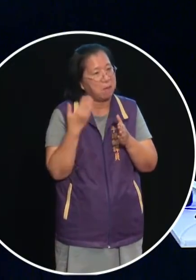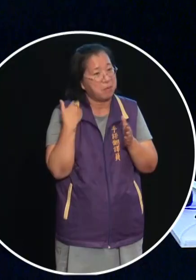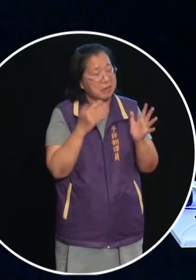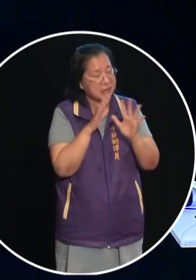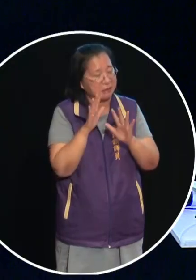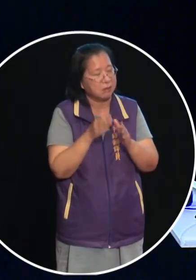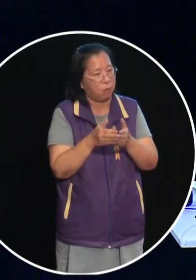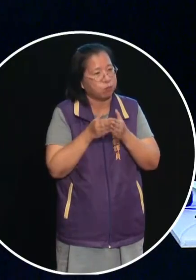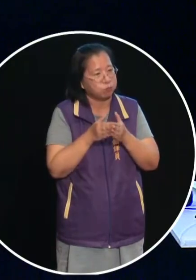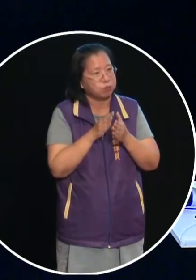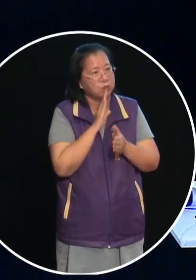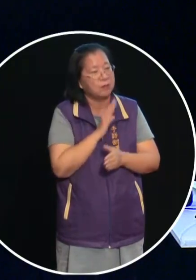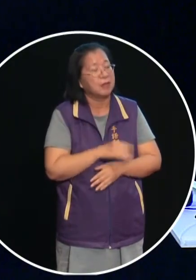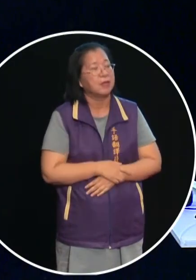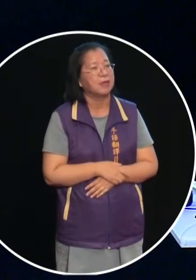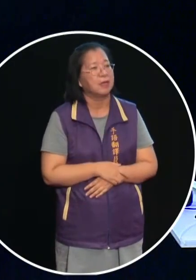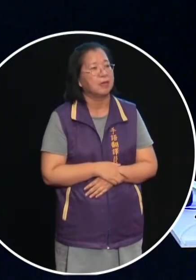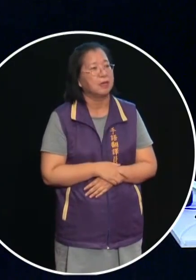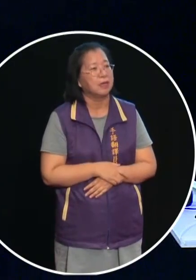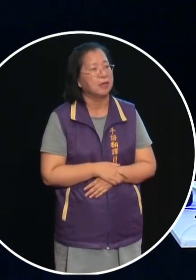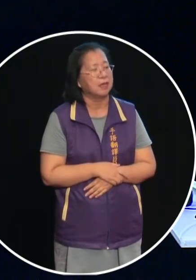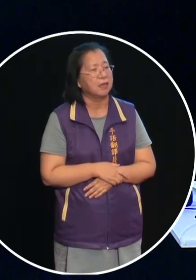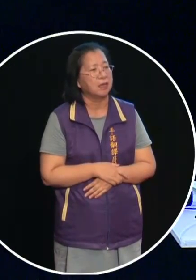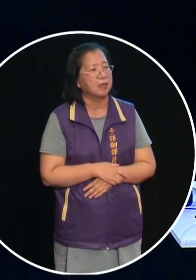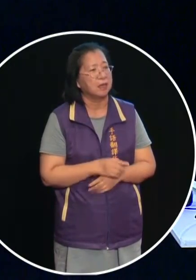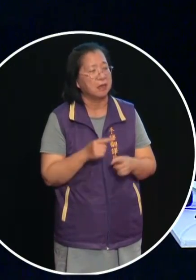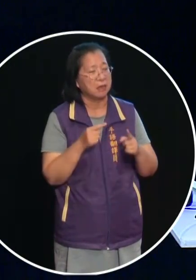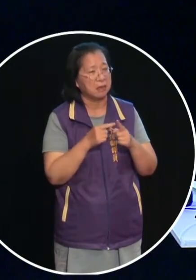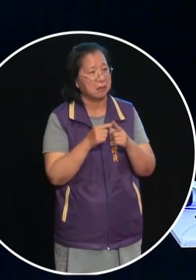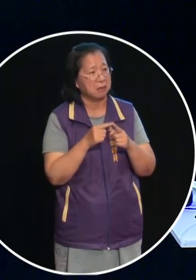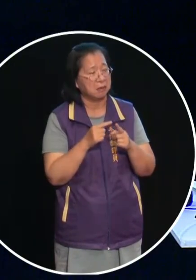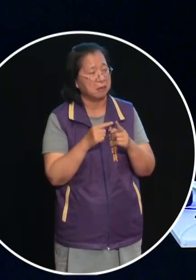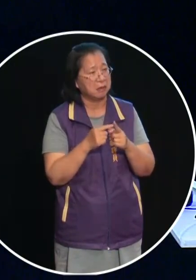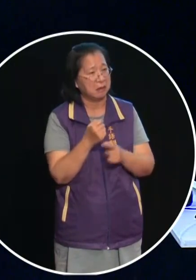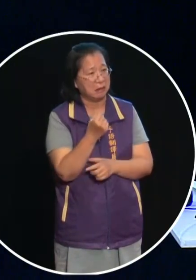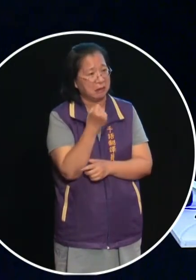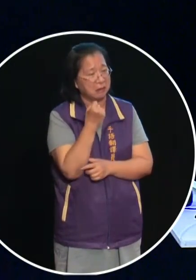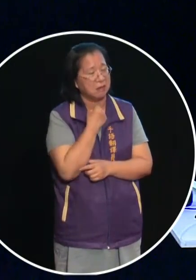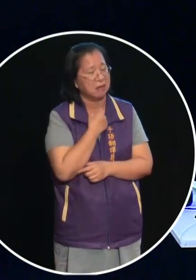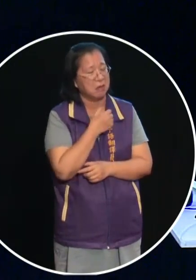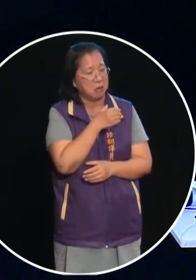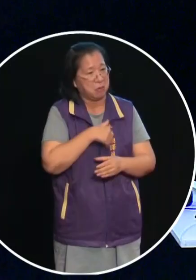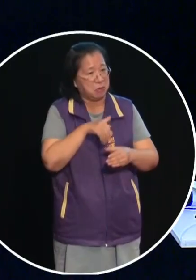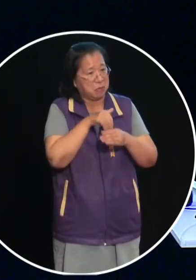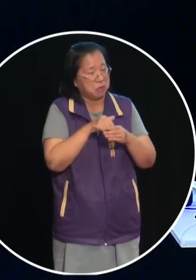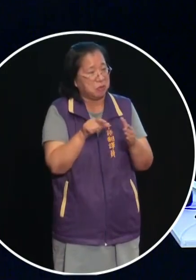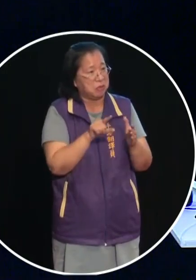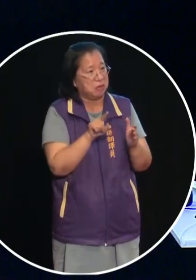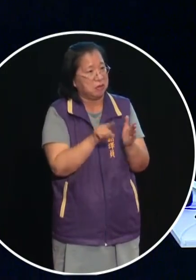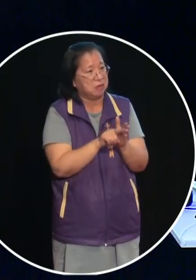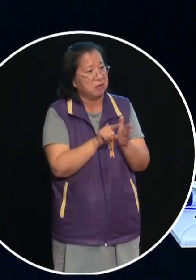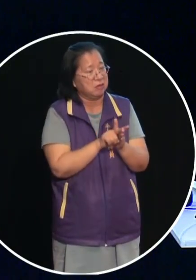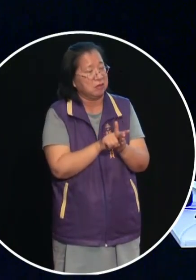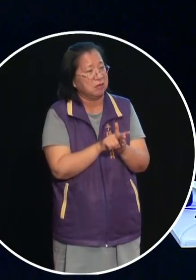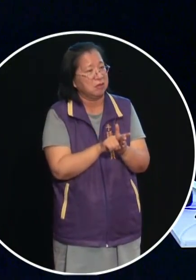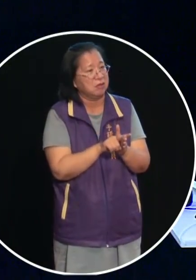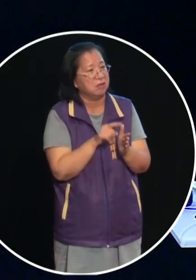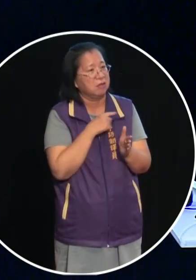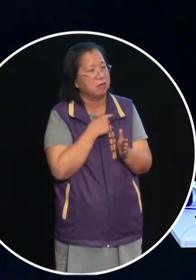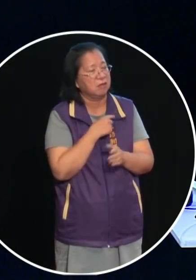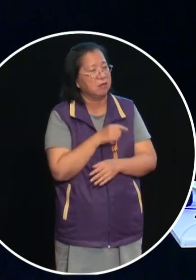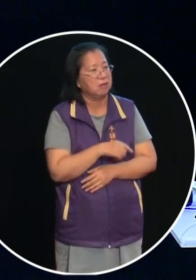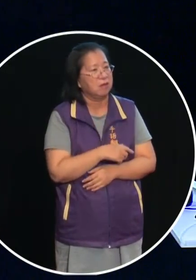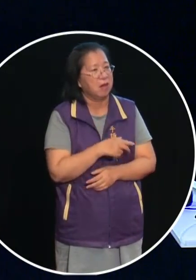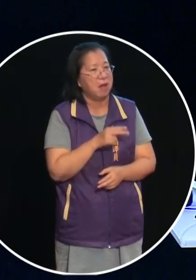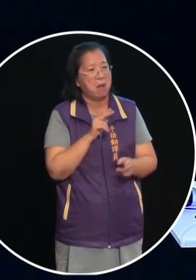作为政治议员来说，人力是非常重要，因为每个选举大选举，统一教派好多